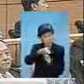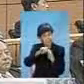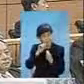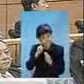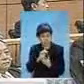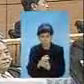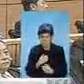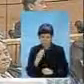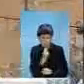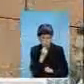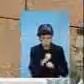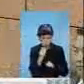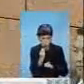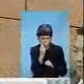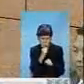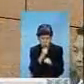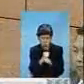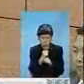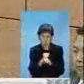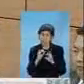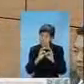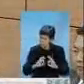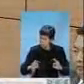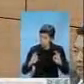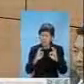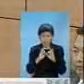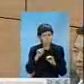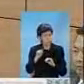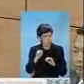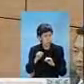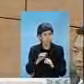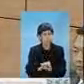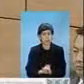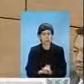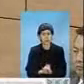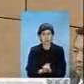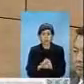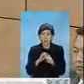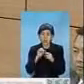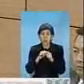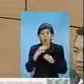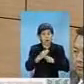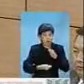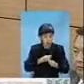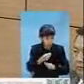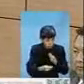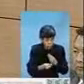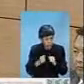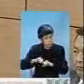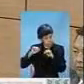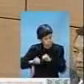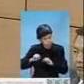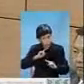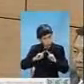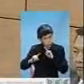บันความเร็วหรือสปีดเป็นข้อได้เปรียบเสียเปรียบในทางการค้าในทางการทำความตกลงเจร